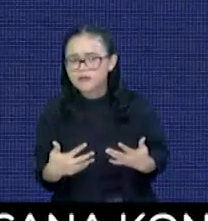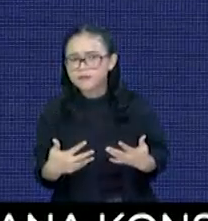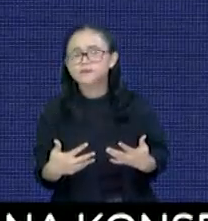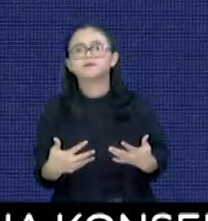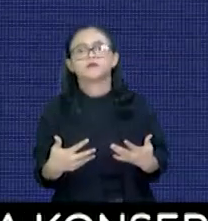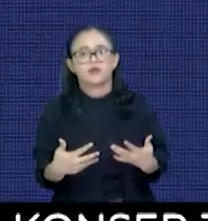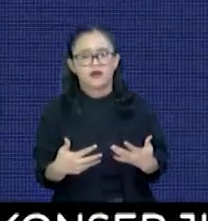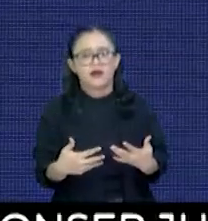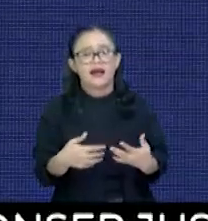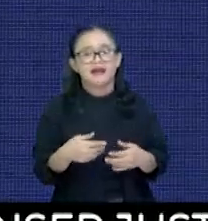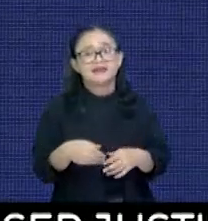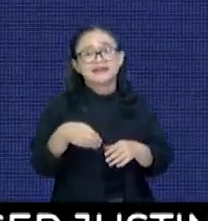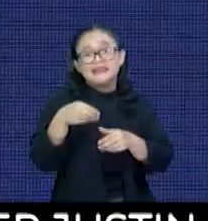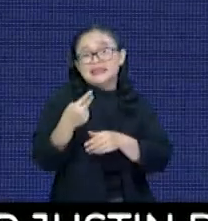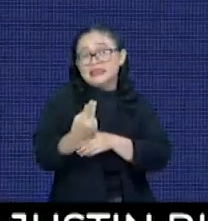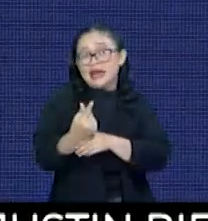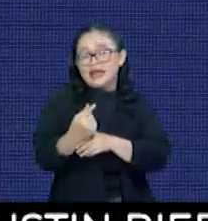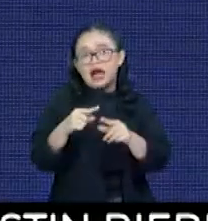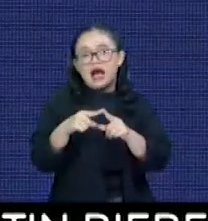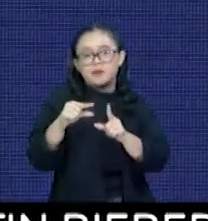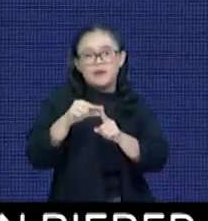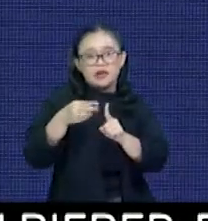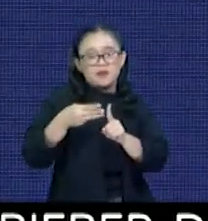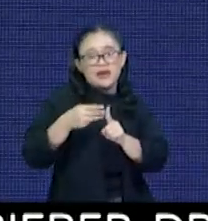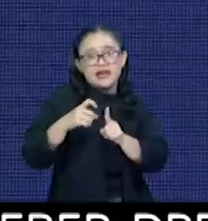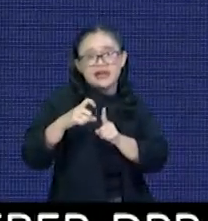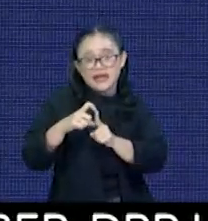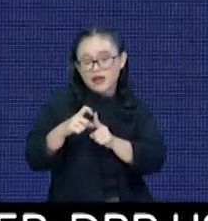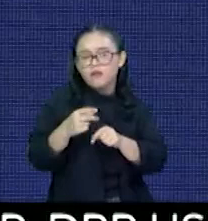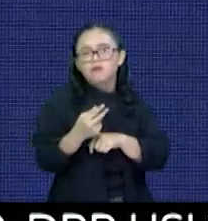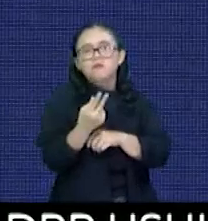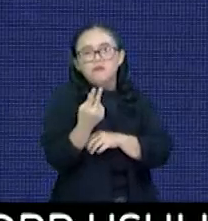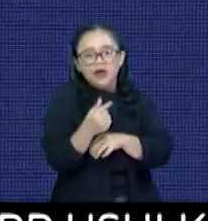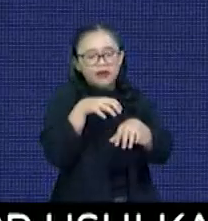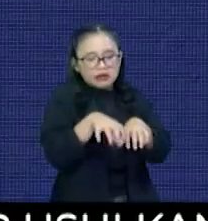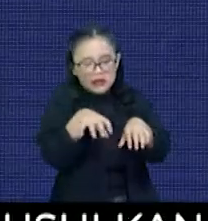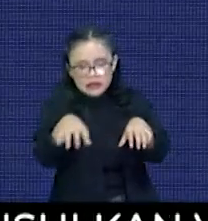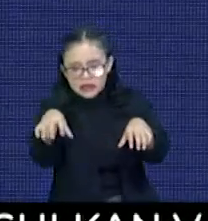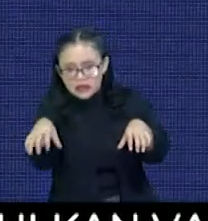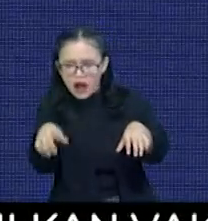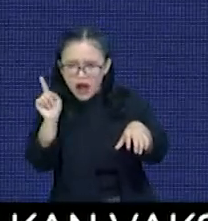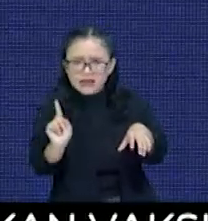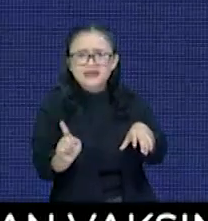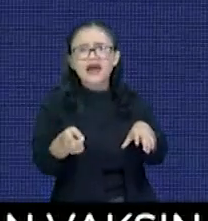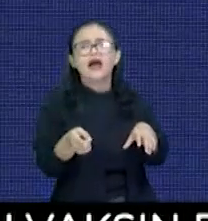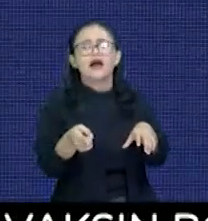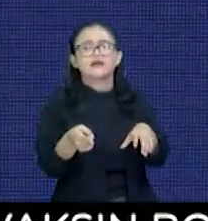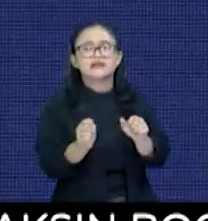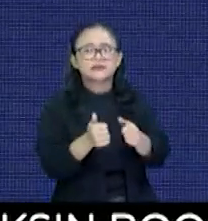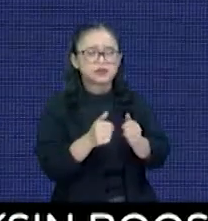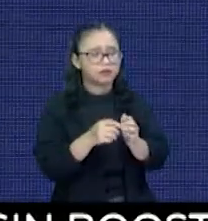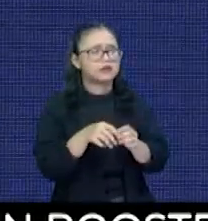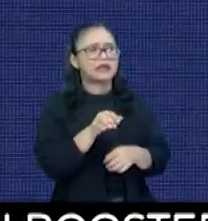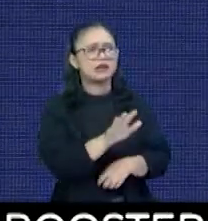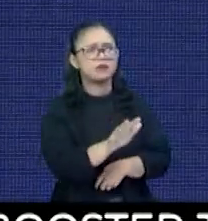Hai kode pengadaan barang dan jasa anggaran modal pusat